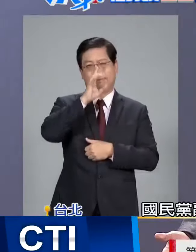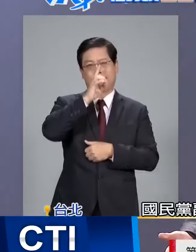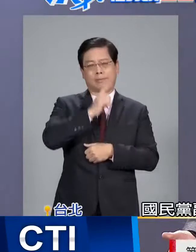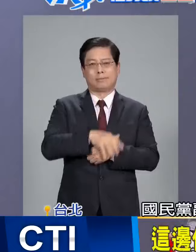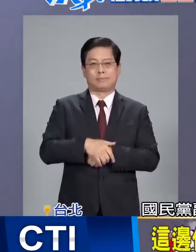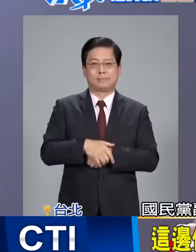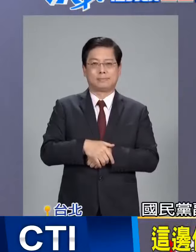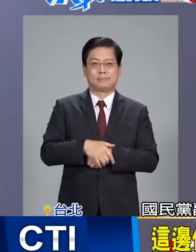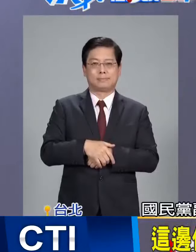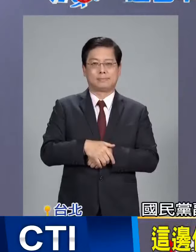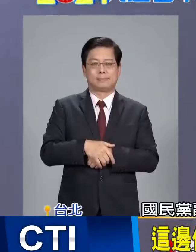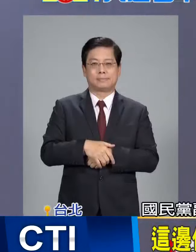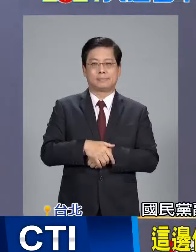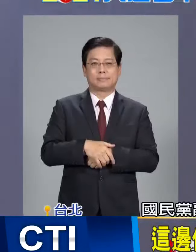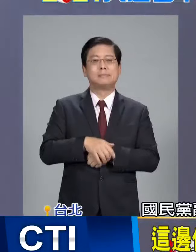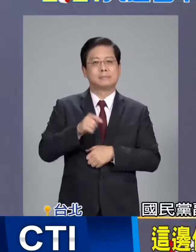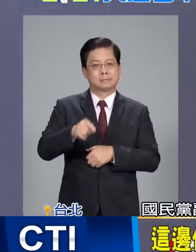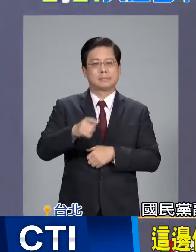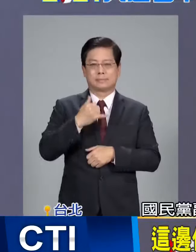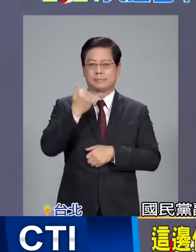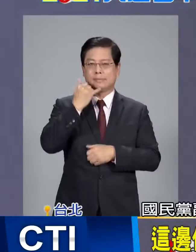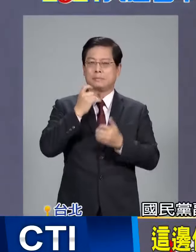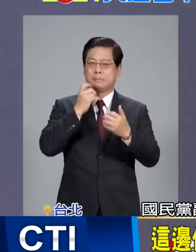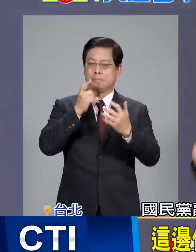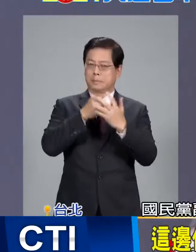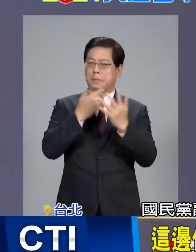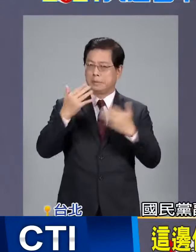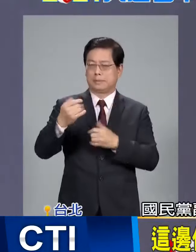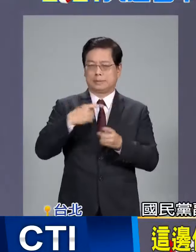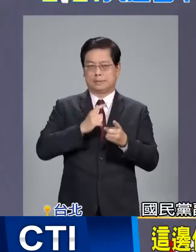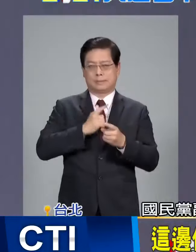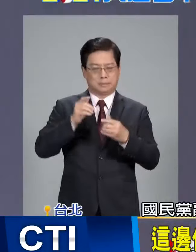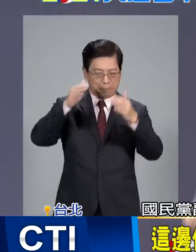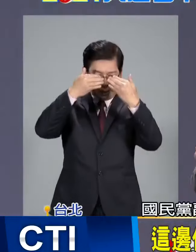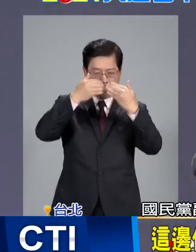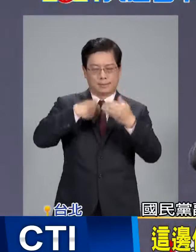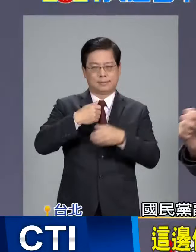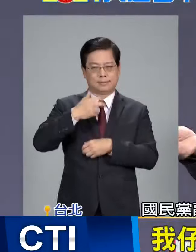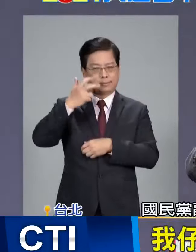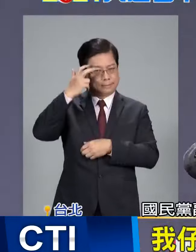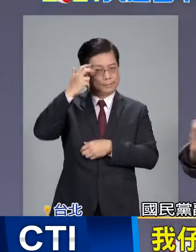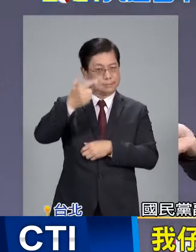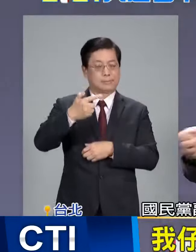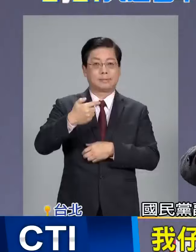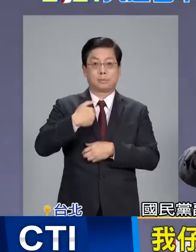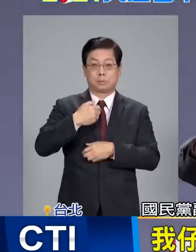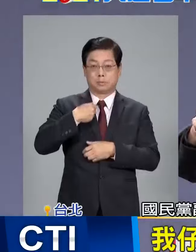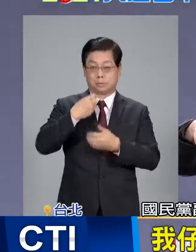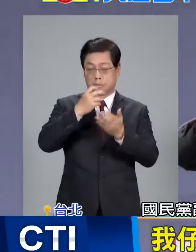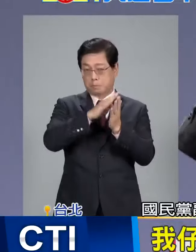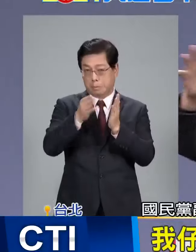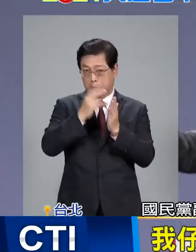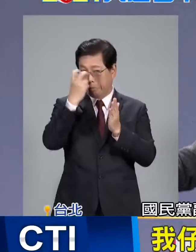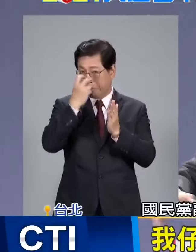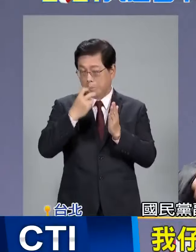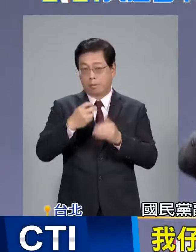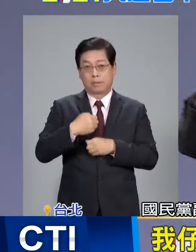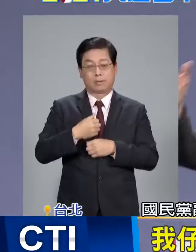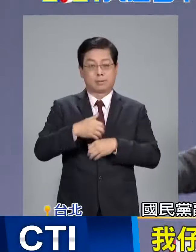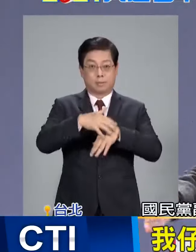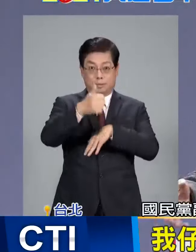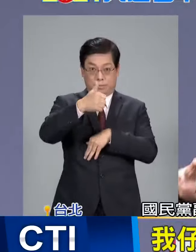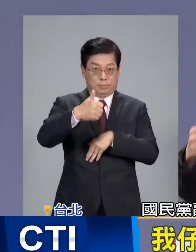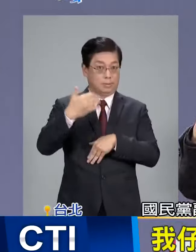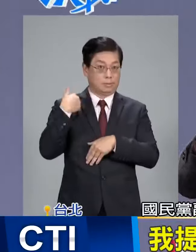嘛。这边你就可以看得出来赖清德的刚愎自用。我仔细去翻过侯友宜的政